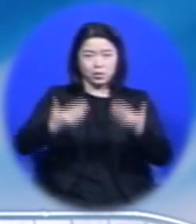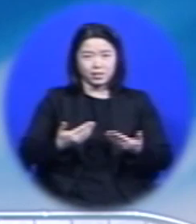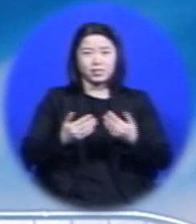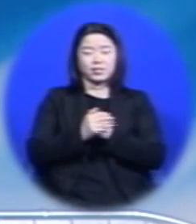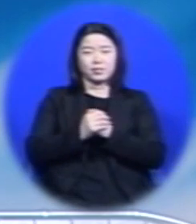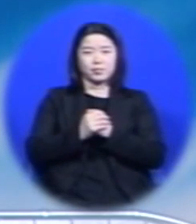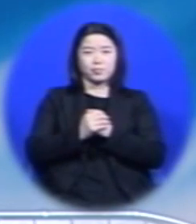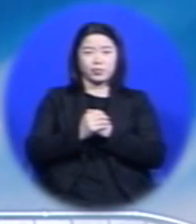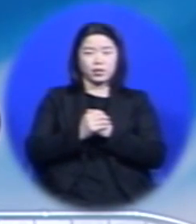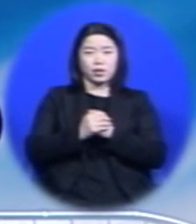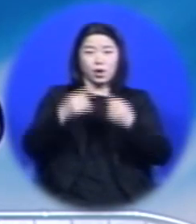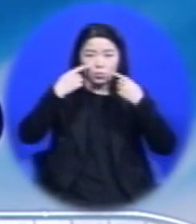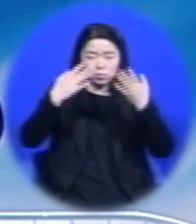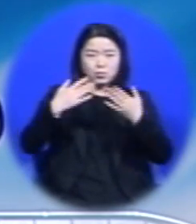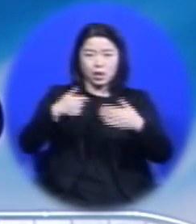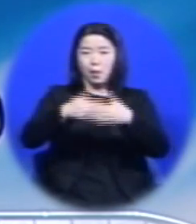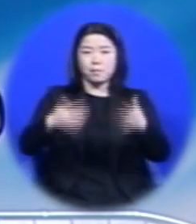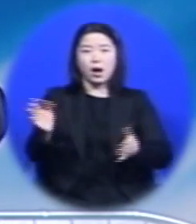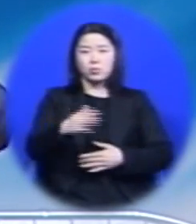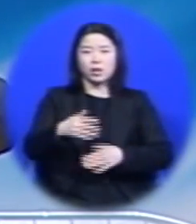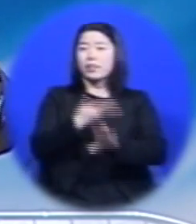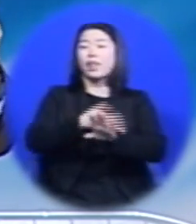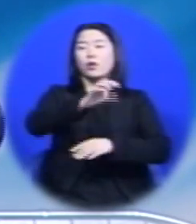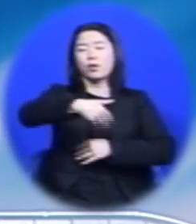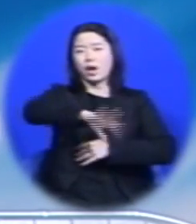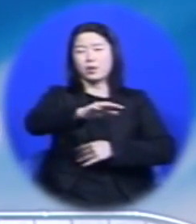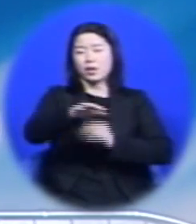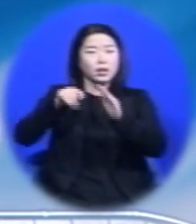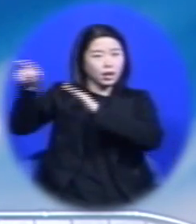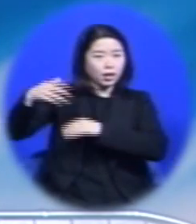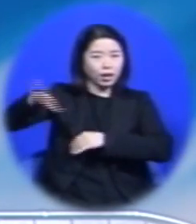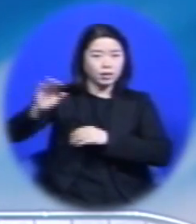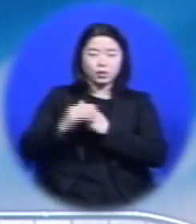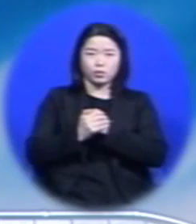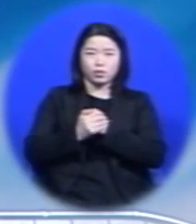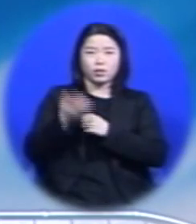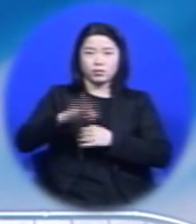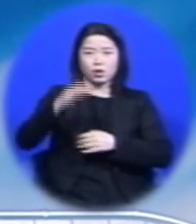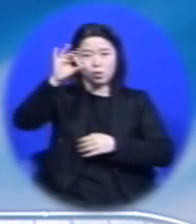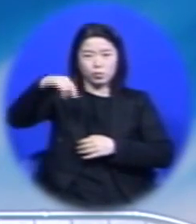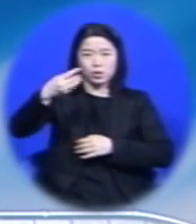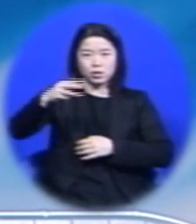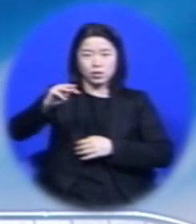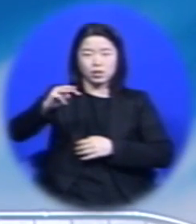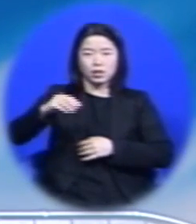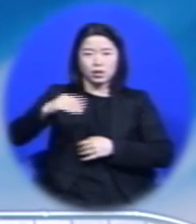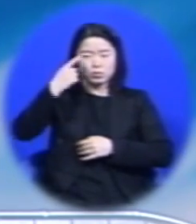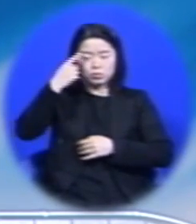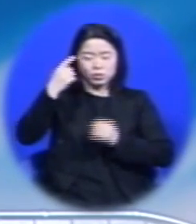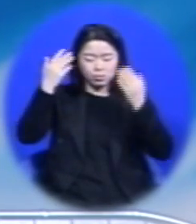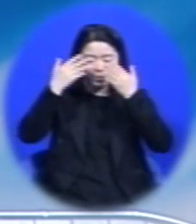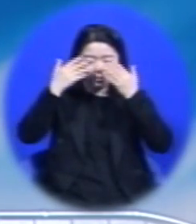받았어요 분명히 대사는 방 없어요 딴데가 봐요 그리고 들어가야 되는데 윌리가 갑자기 눈이 불글